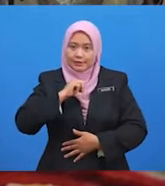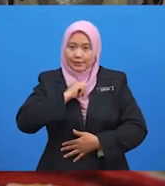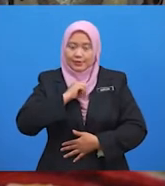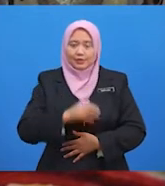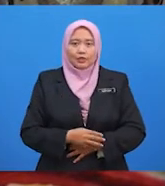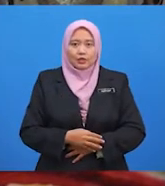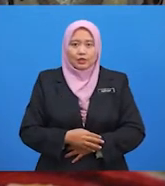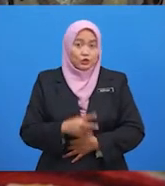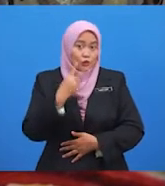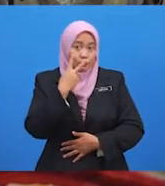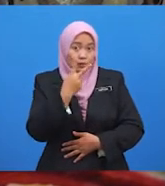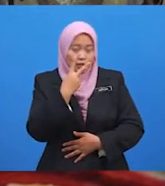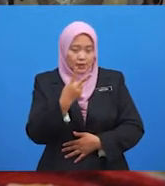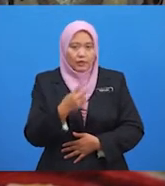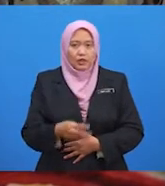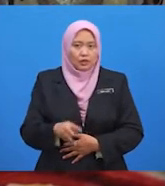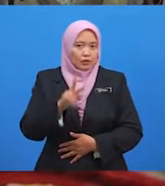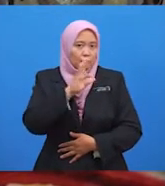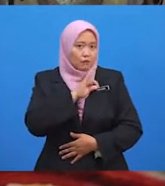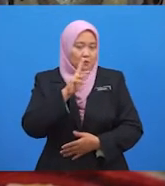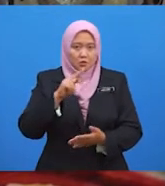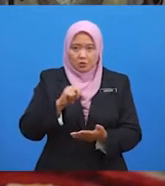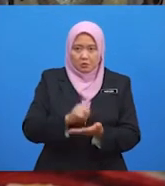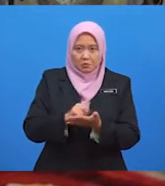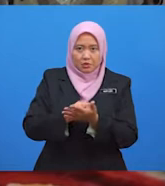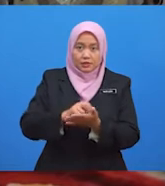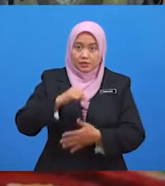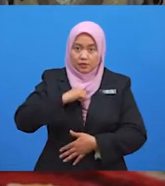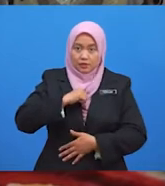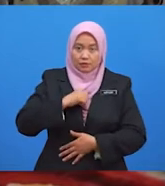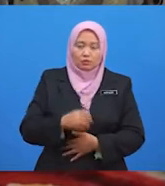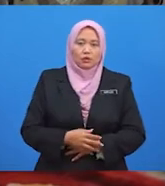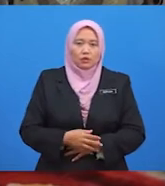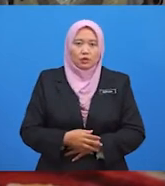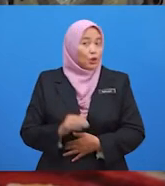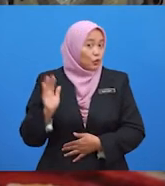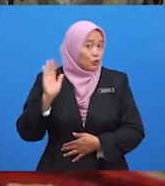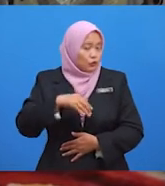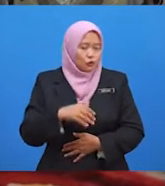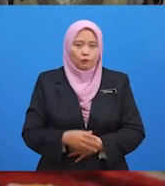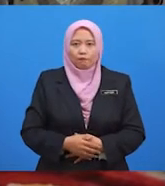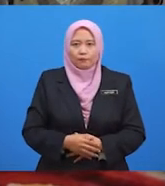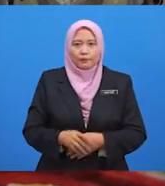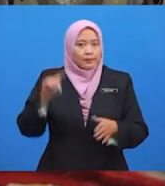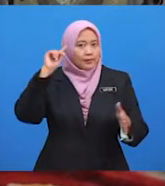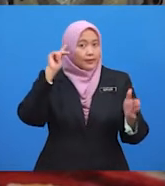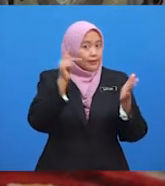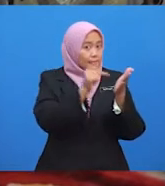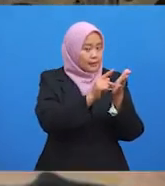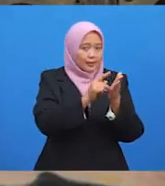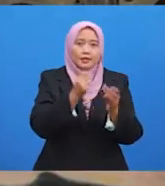kamu. Terdapat pelbagai jenis saiz, kan? Mari kita kenali saiz-saiz button